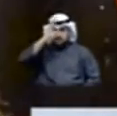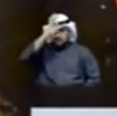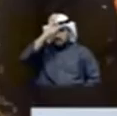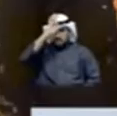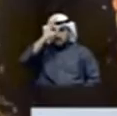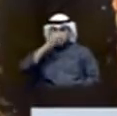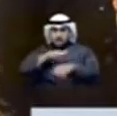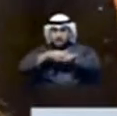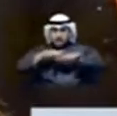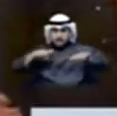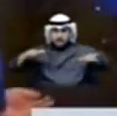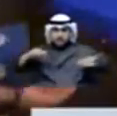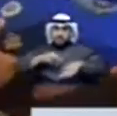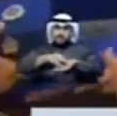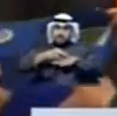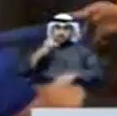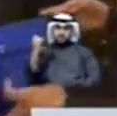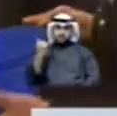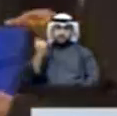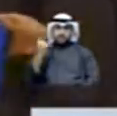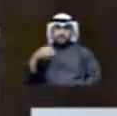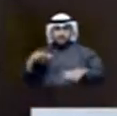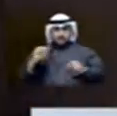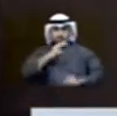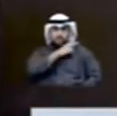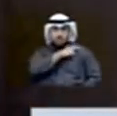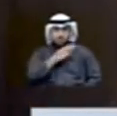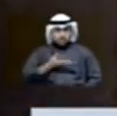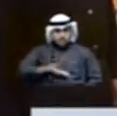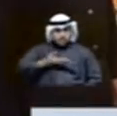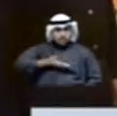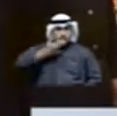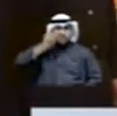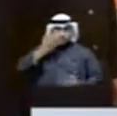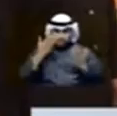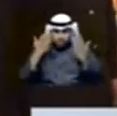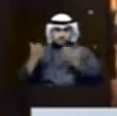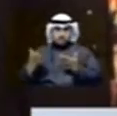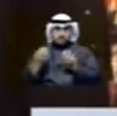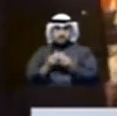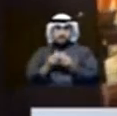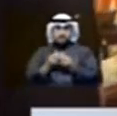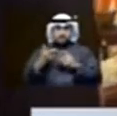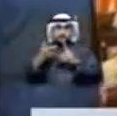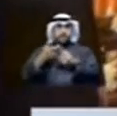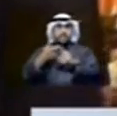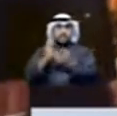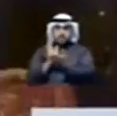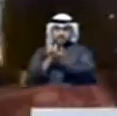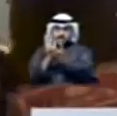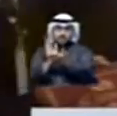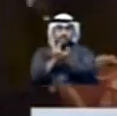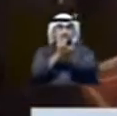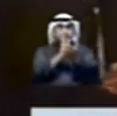المواطن، والذي تقلد خلالها عدة مناصب قيادية وإشرافية. كما جرى تكريم رجال الأمن المصابين